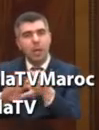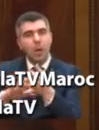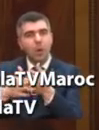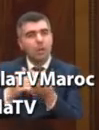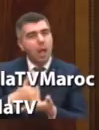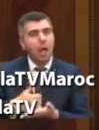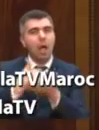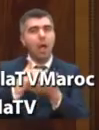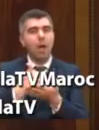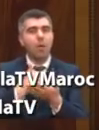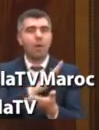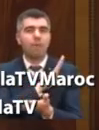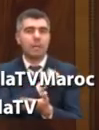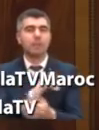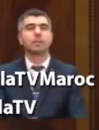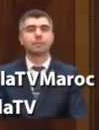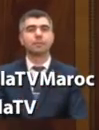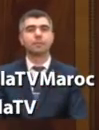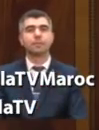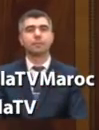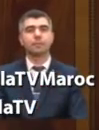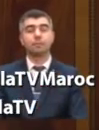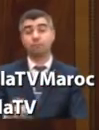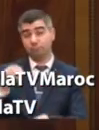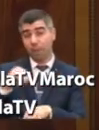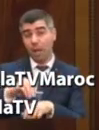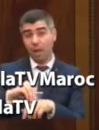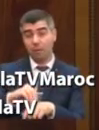واجتماعية. وحيث أن المناسبة الشرط،